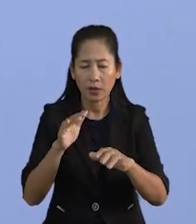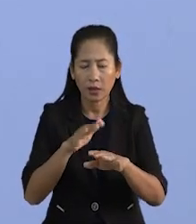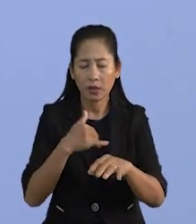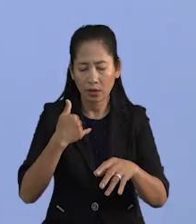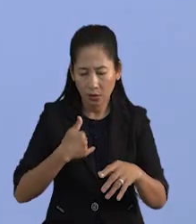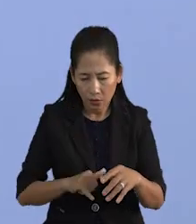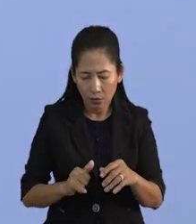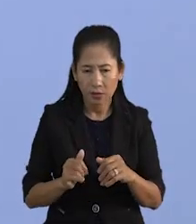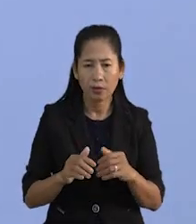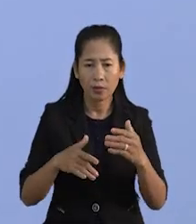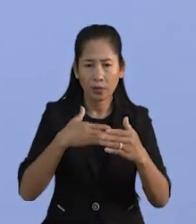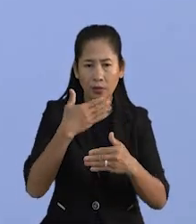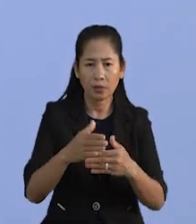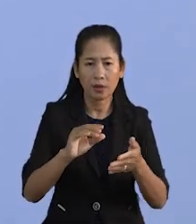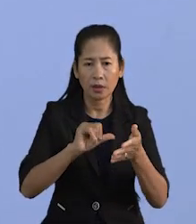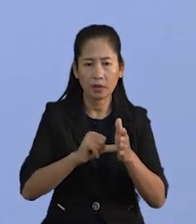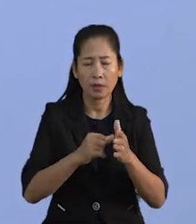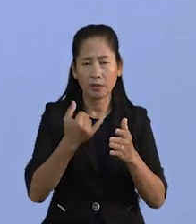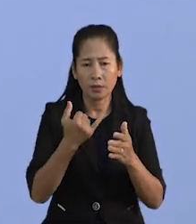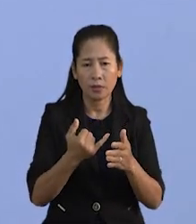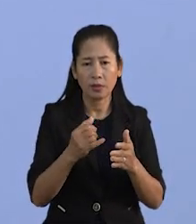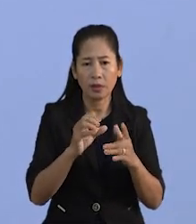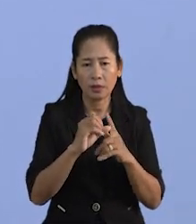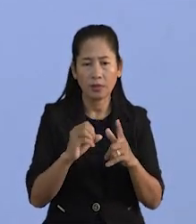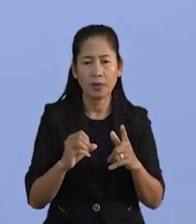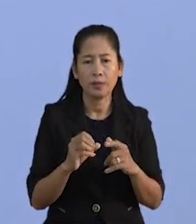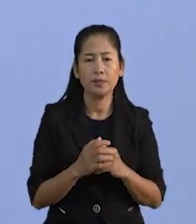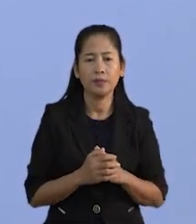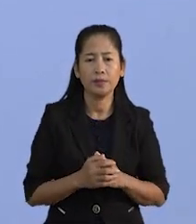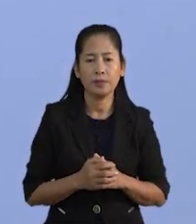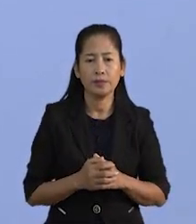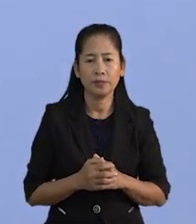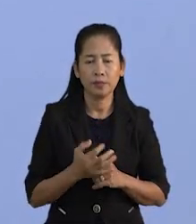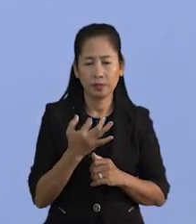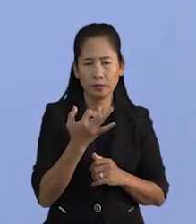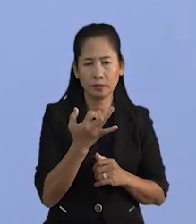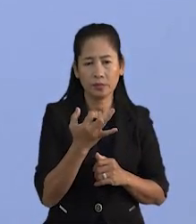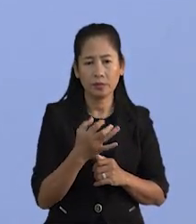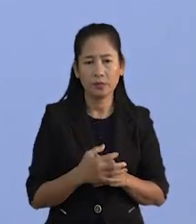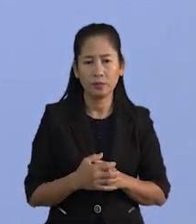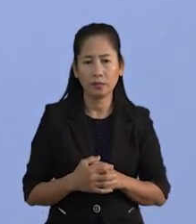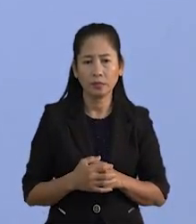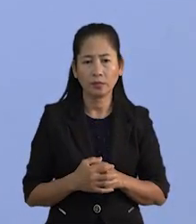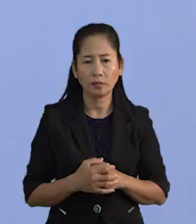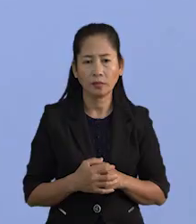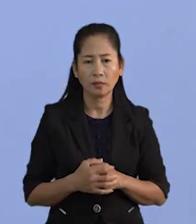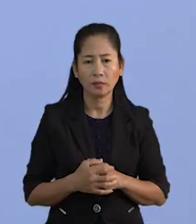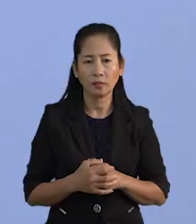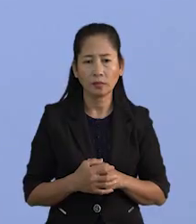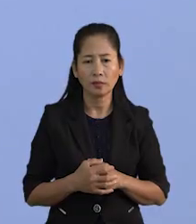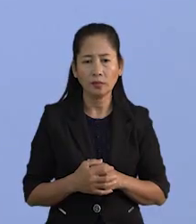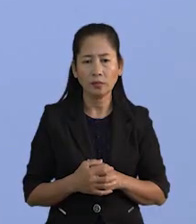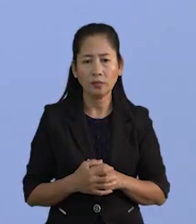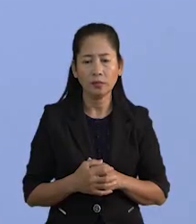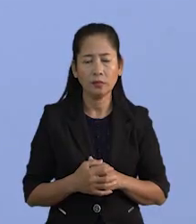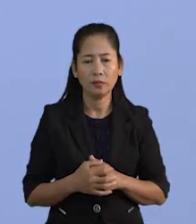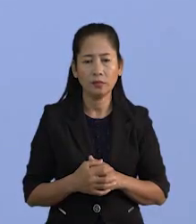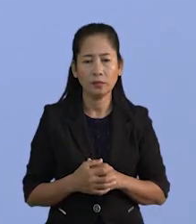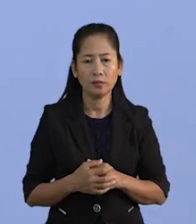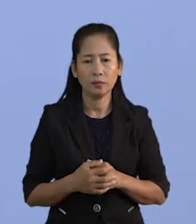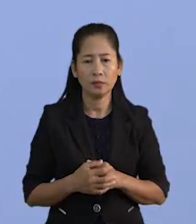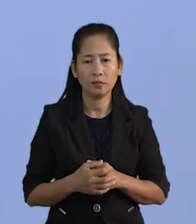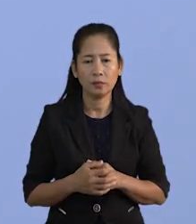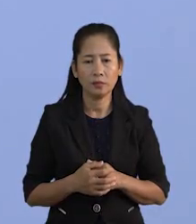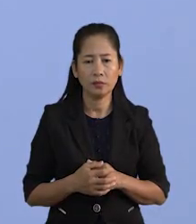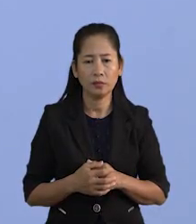កូនដូច្នេះបន្តពីខ្លឹមសារទី6គឺរបស់មួយនេះគឺលេខរៀងទី5 7បាទអញ្ចឹងលោកគ្រូដាក់លេខ7